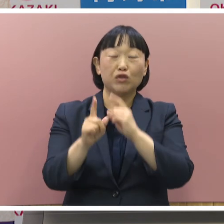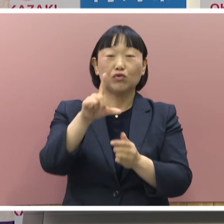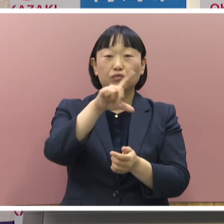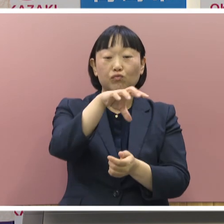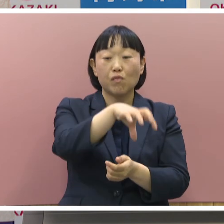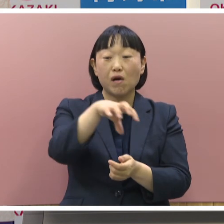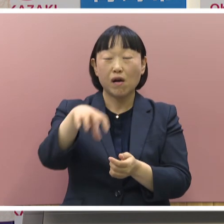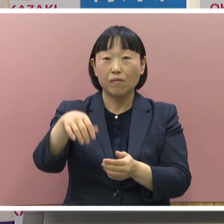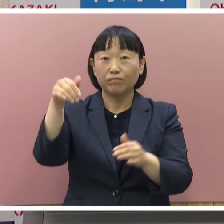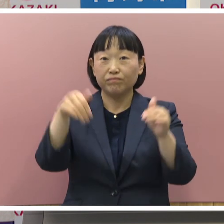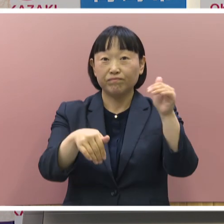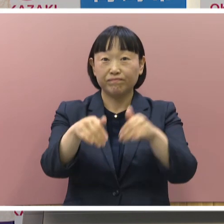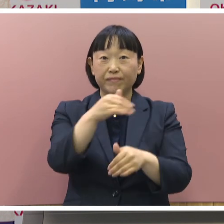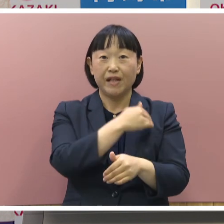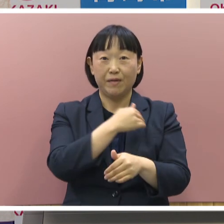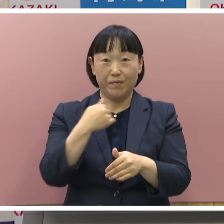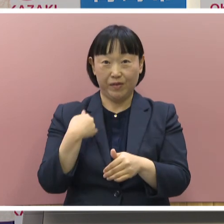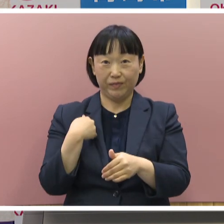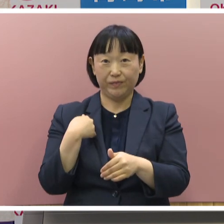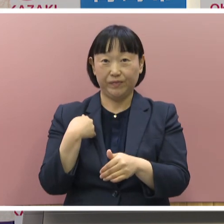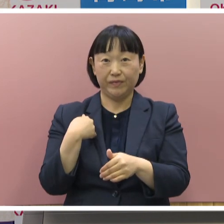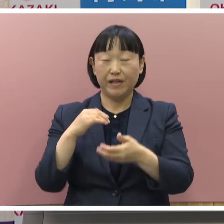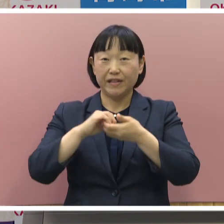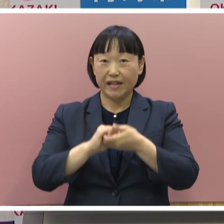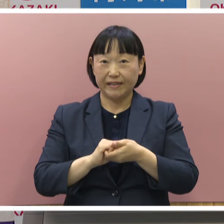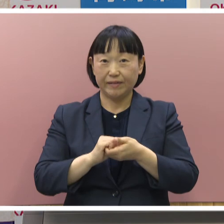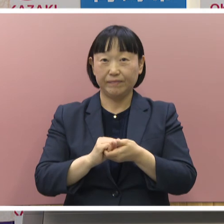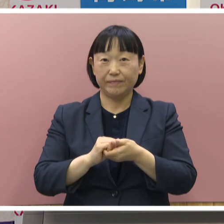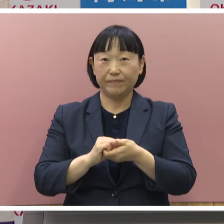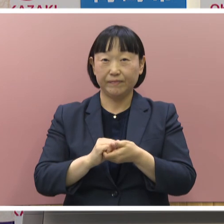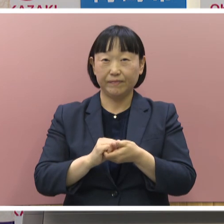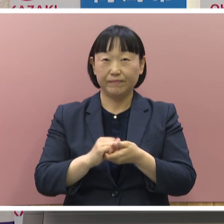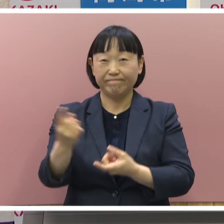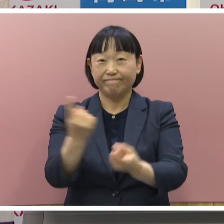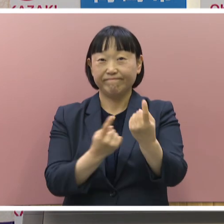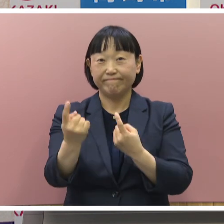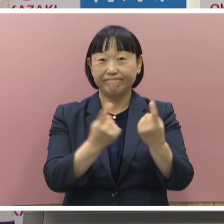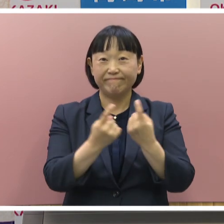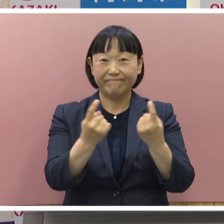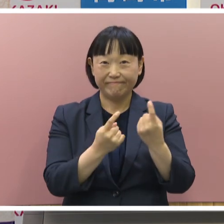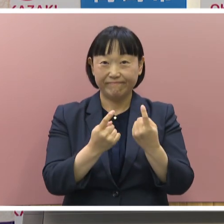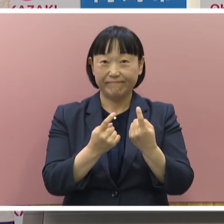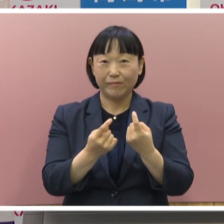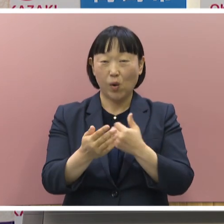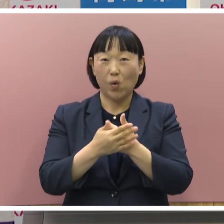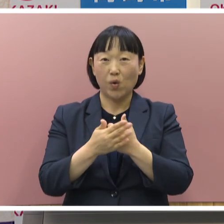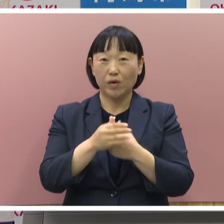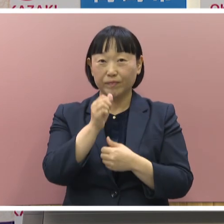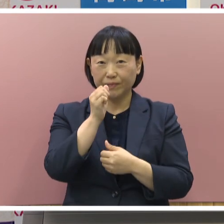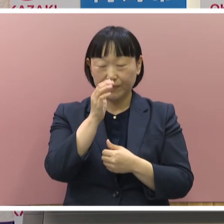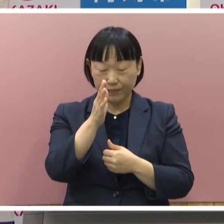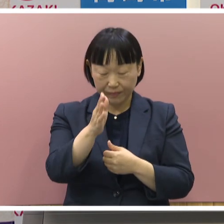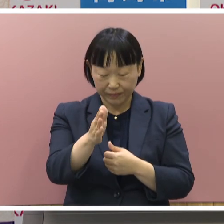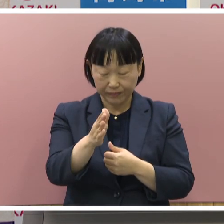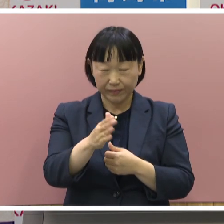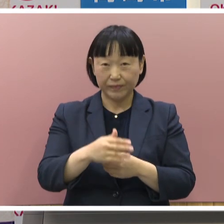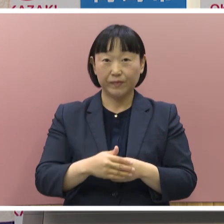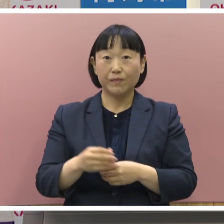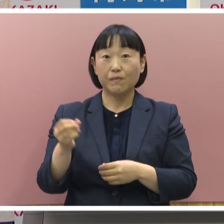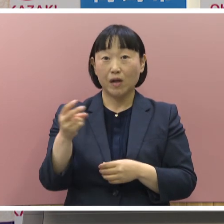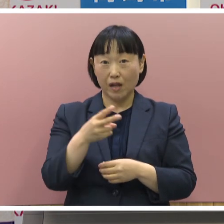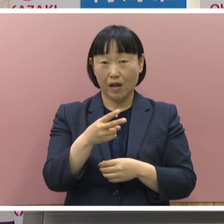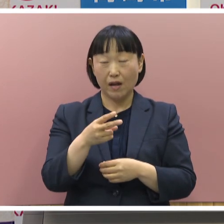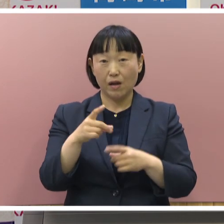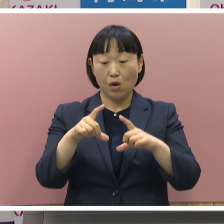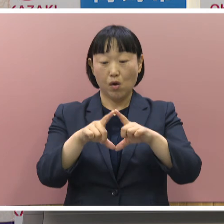の会場においても投票を受け付けますので、ぜひ多くの方のご協力をいただけますようお願いいたします。な